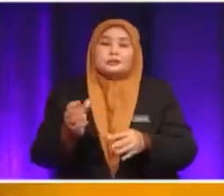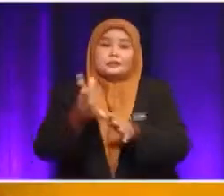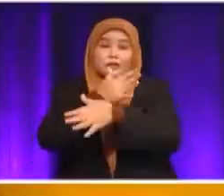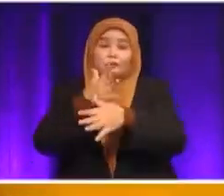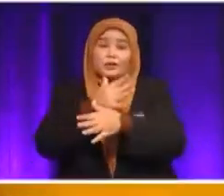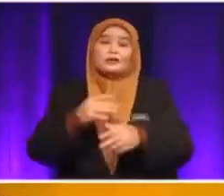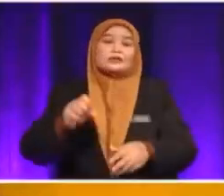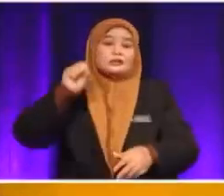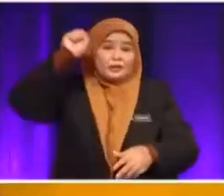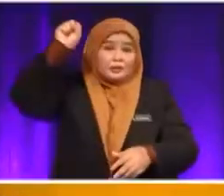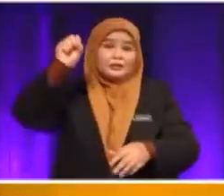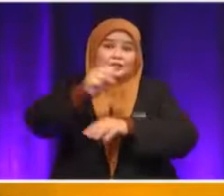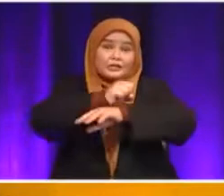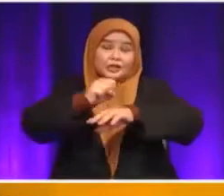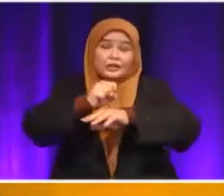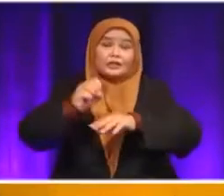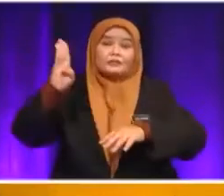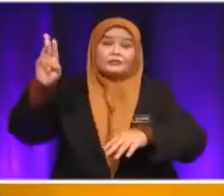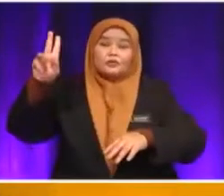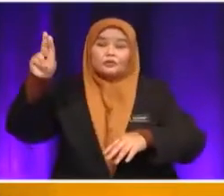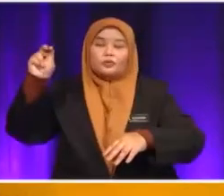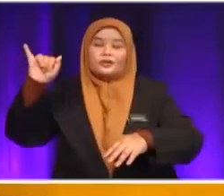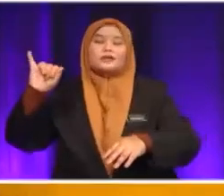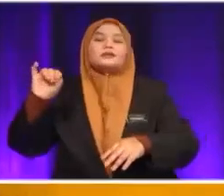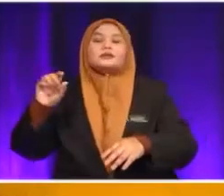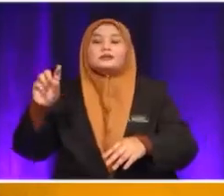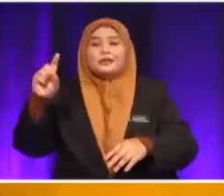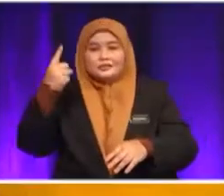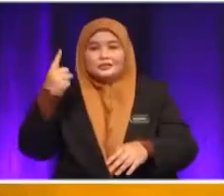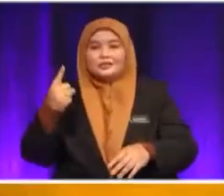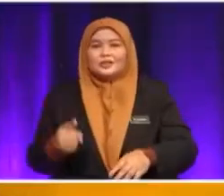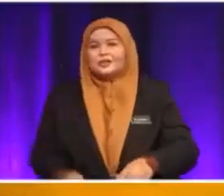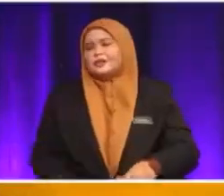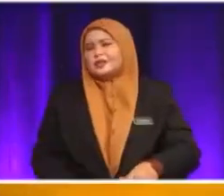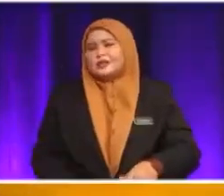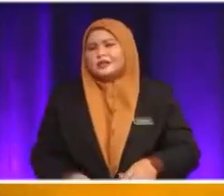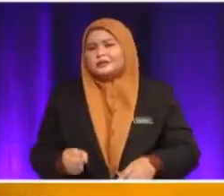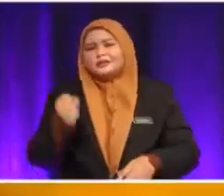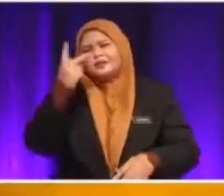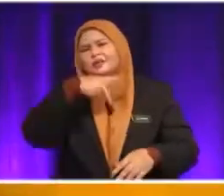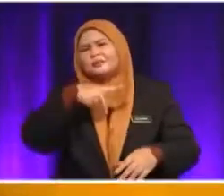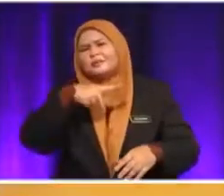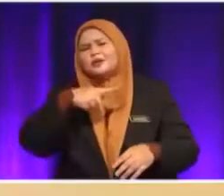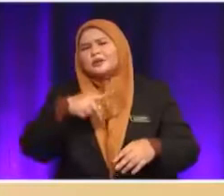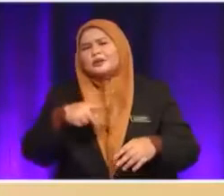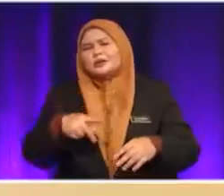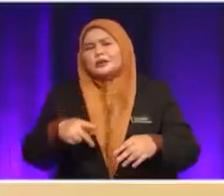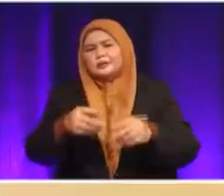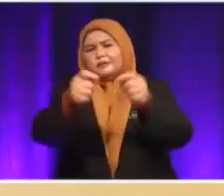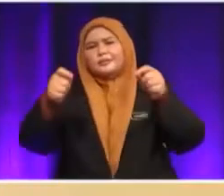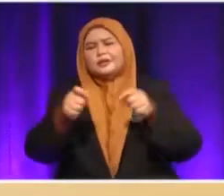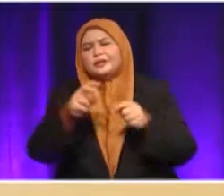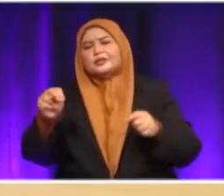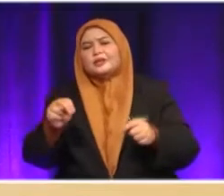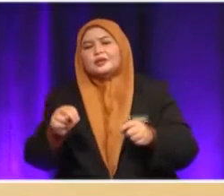Singapura dan Brunei saja Oke kita akan Lihat reaksi tempatkan yang pertama yaitu